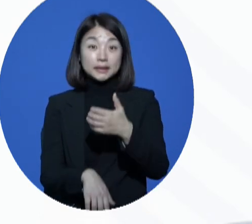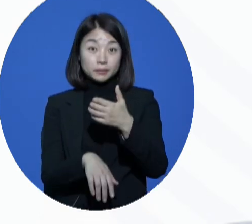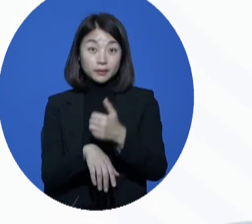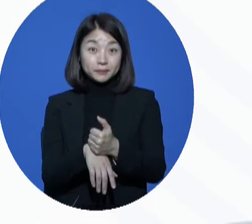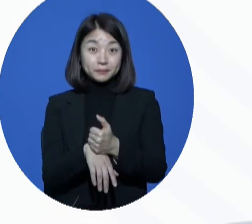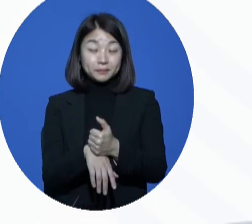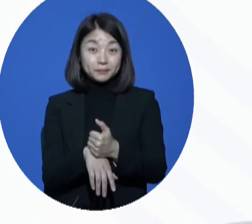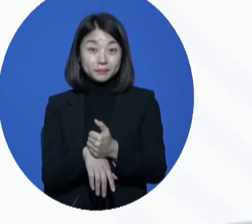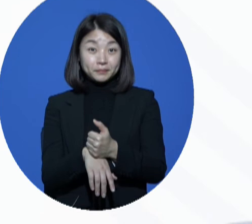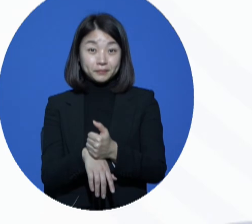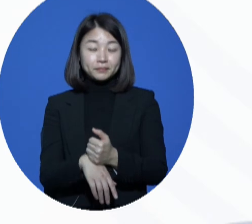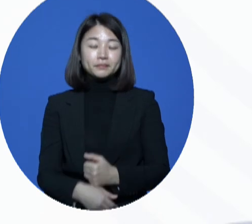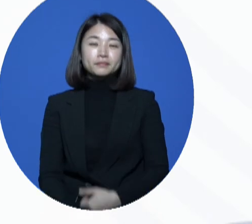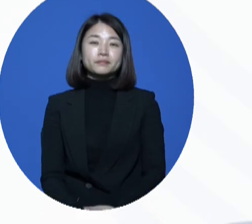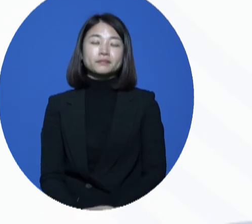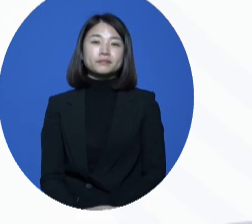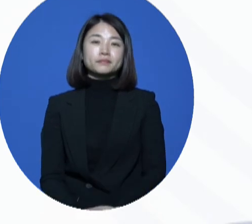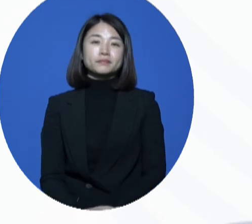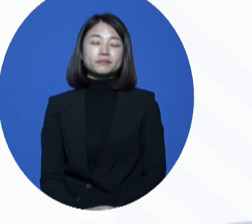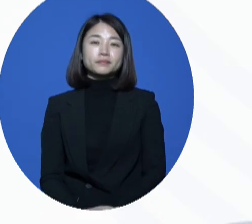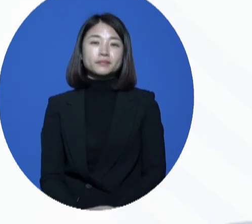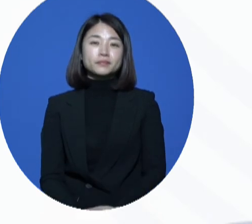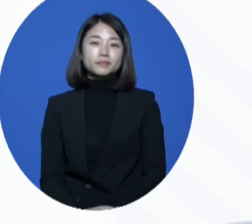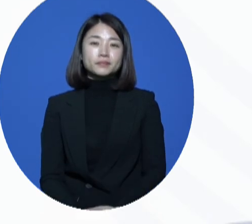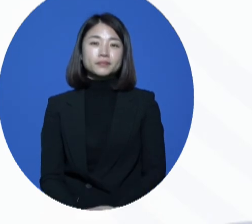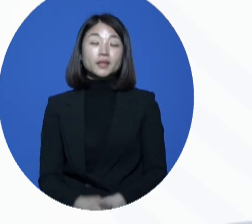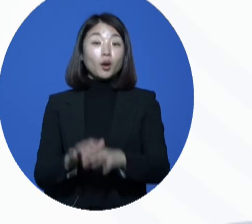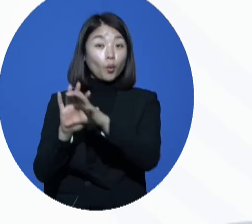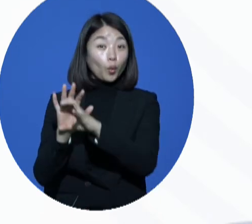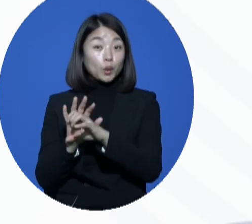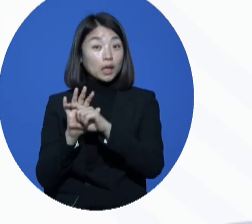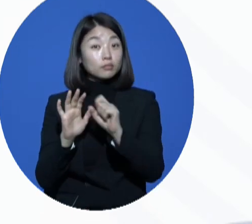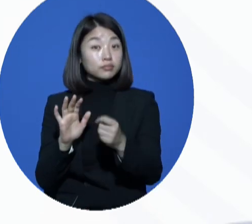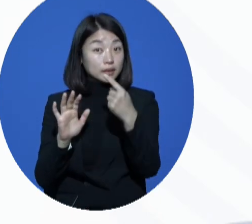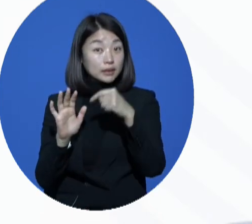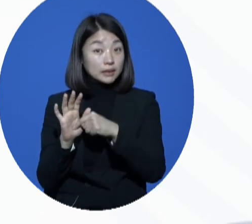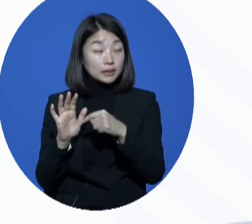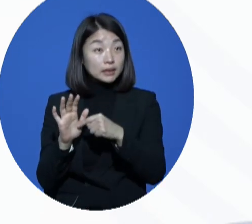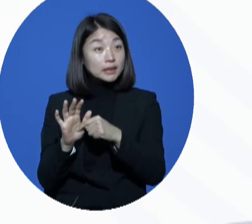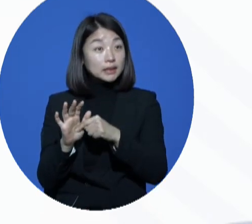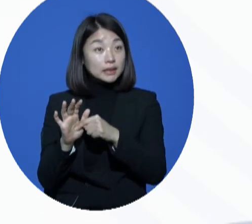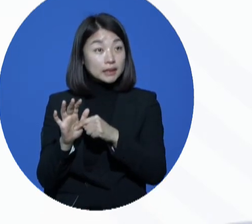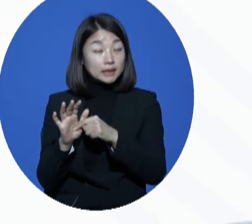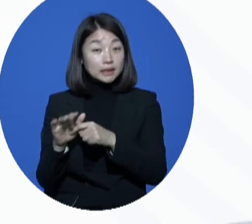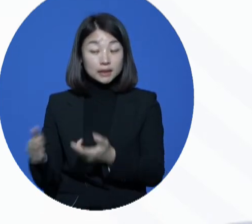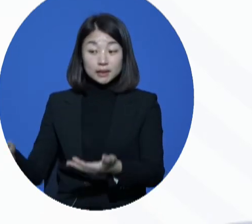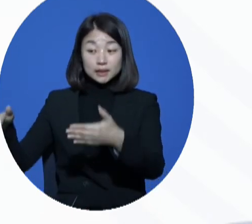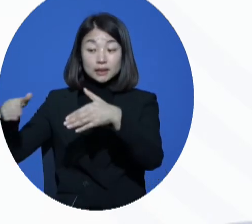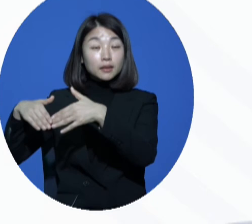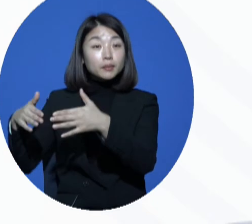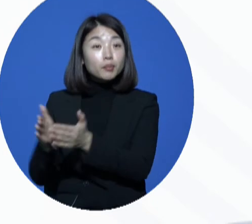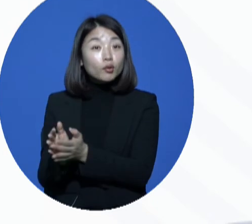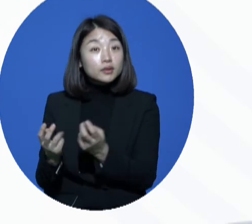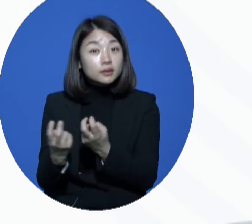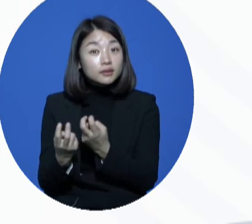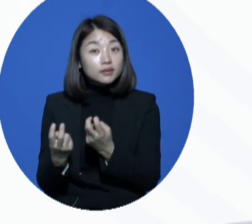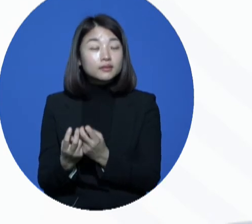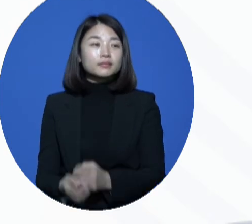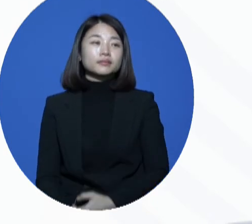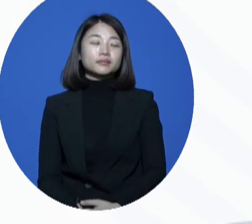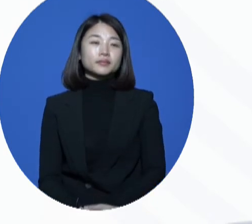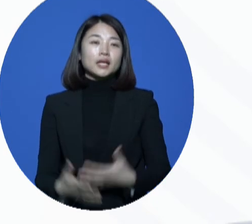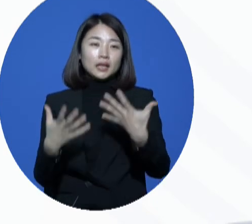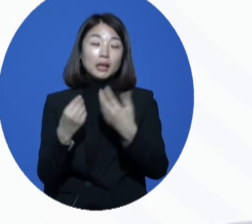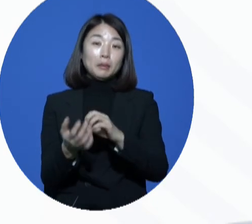마지막으로 팬데믹 시설의 탈시설은 앞에 발제나 또 조민재 국장님의 토론에서 이미 잘 언급이 돼 있는데요. 그래서 시간 관계상